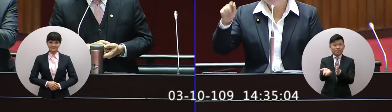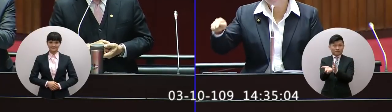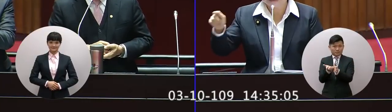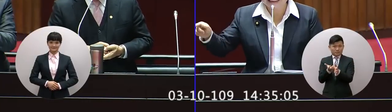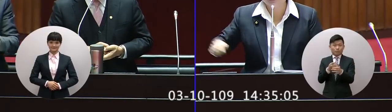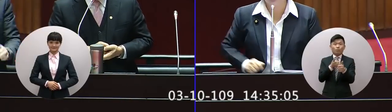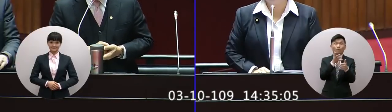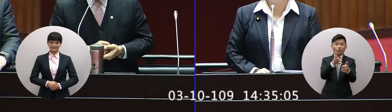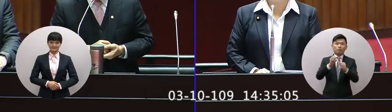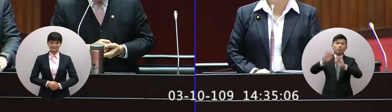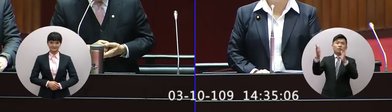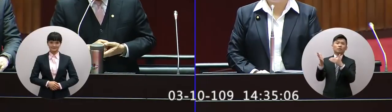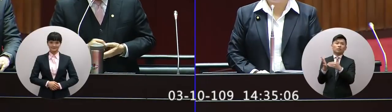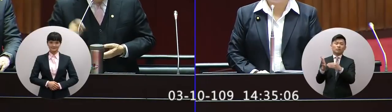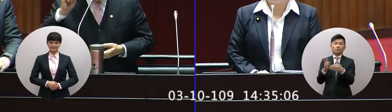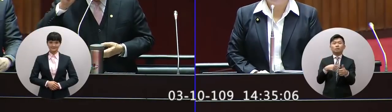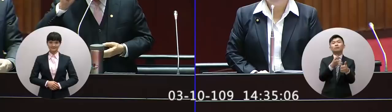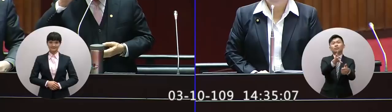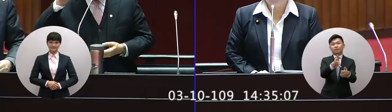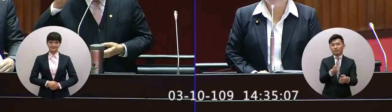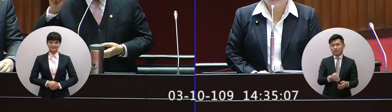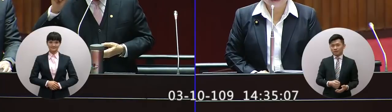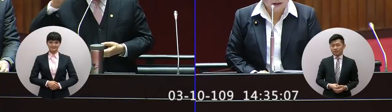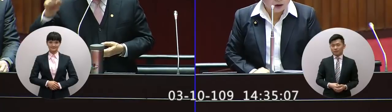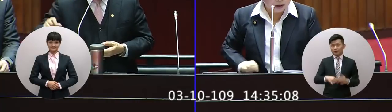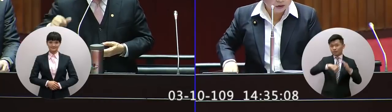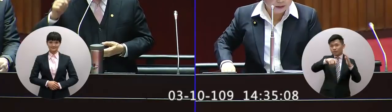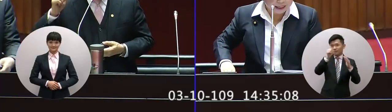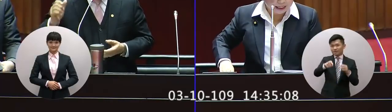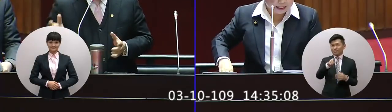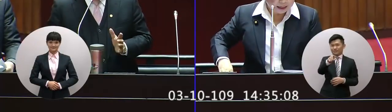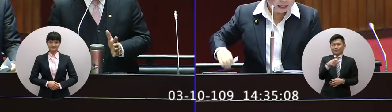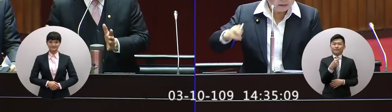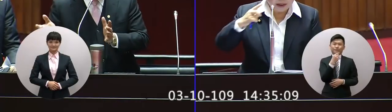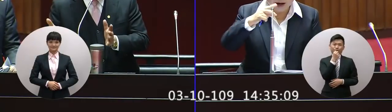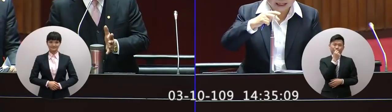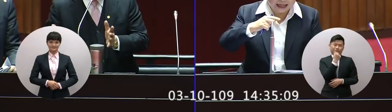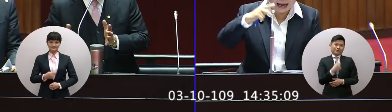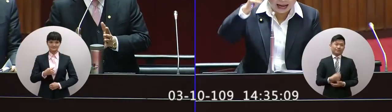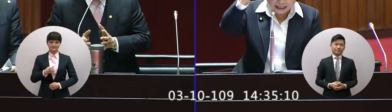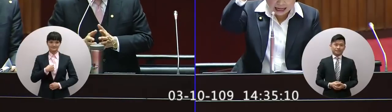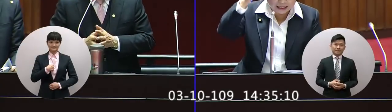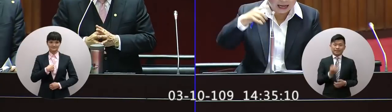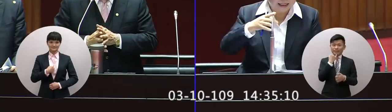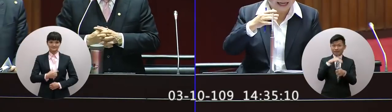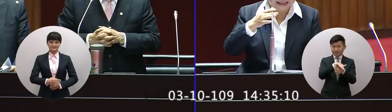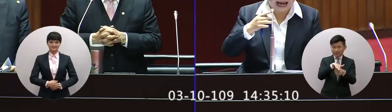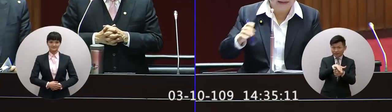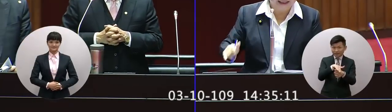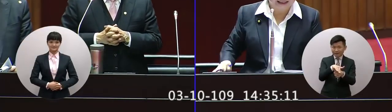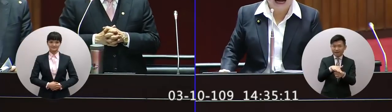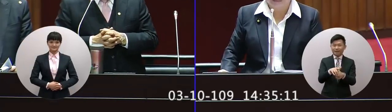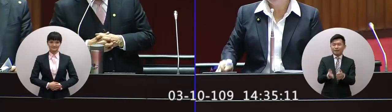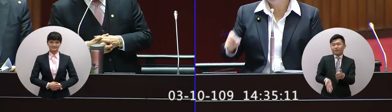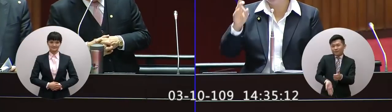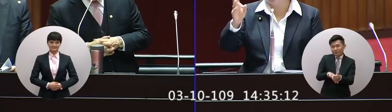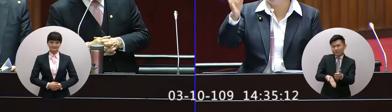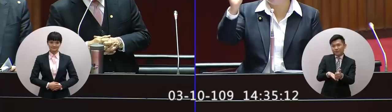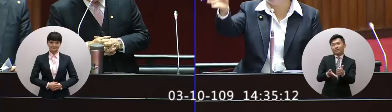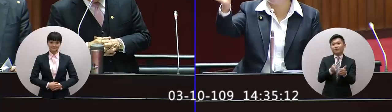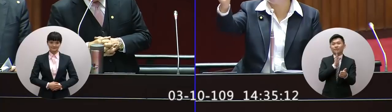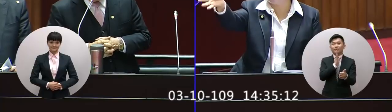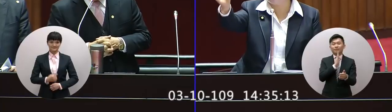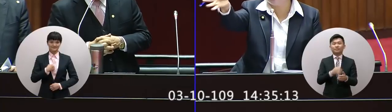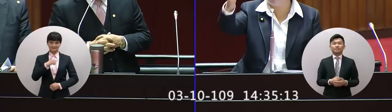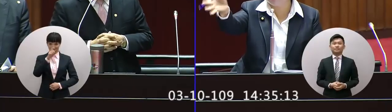的，已经宣布了啦。 这样， 院长你就够尊严嘞， 我 用可爱来加冕你啦。 树立他